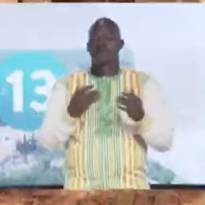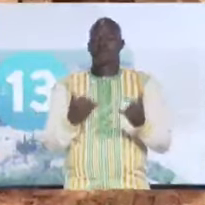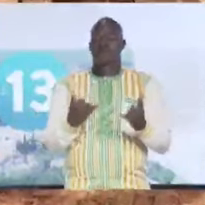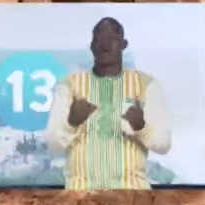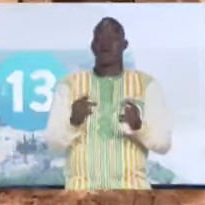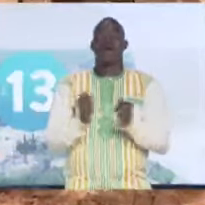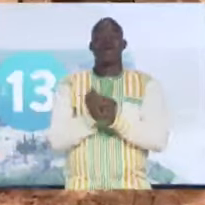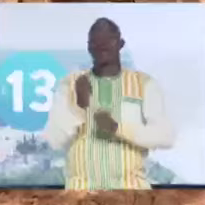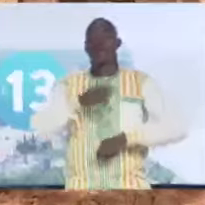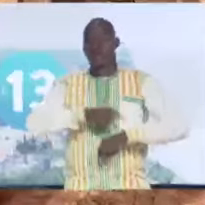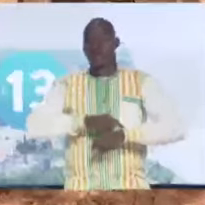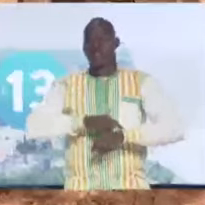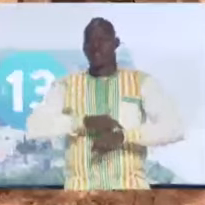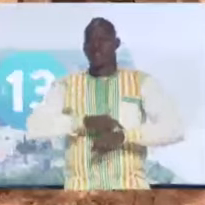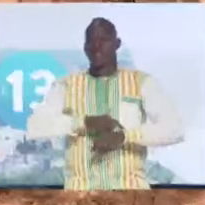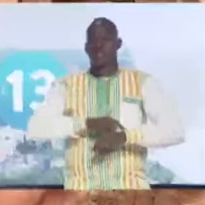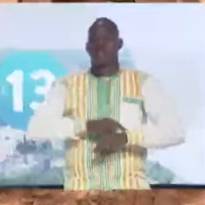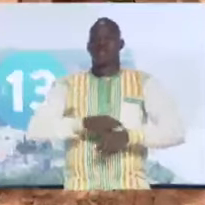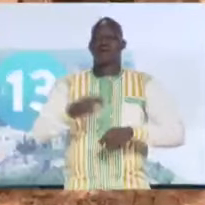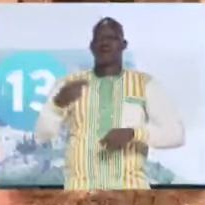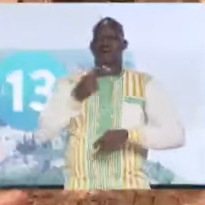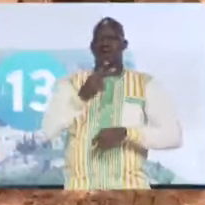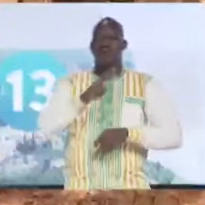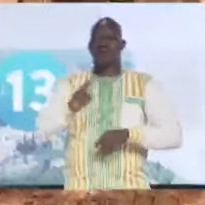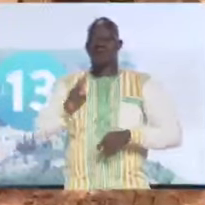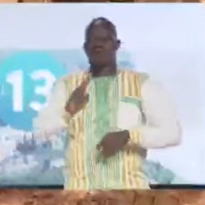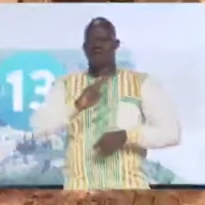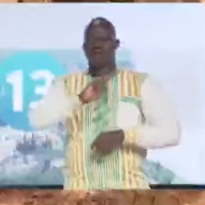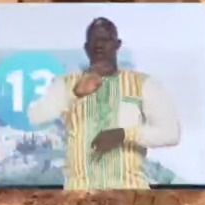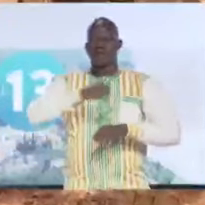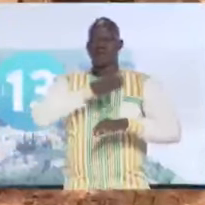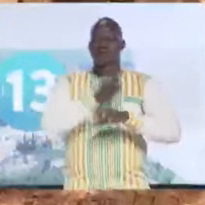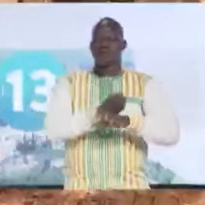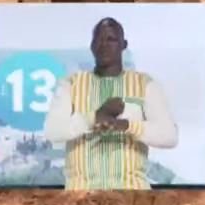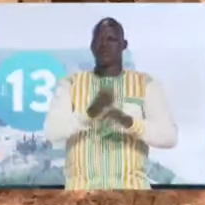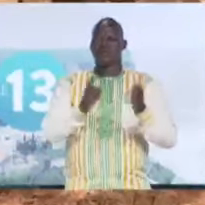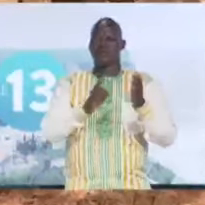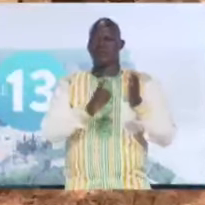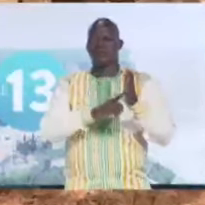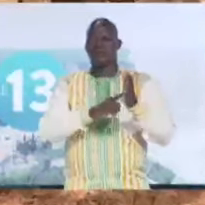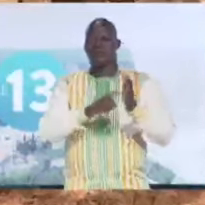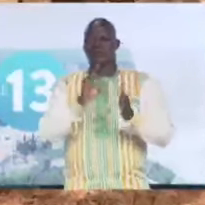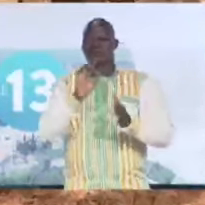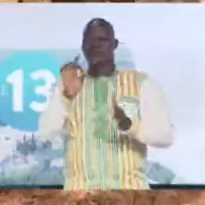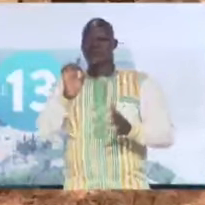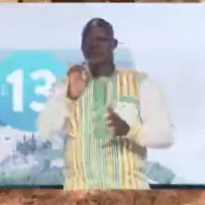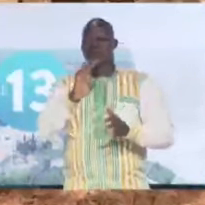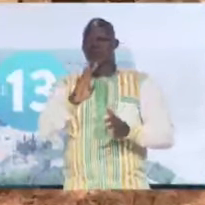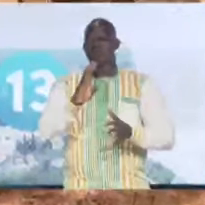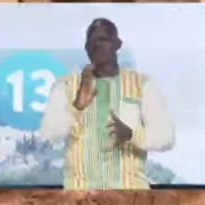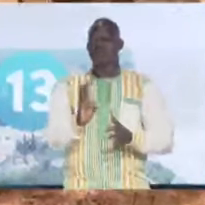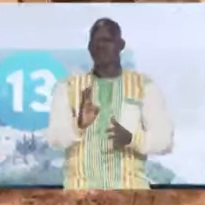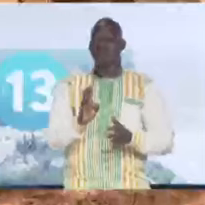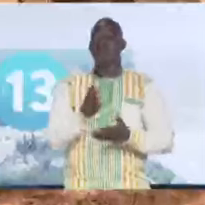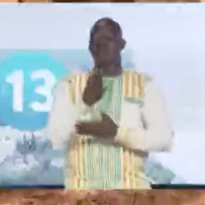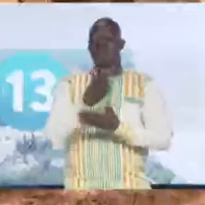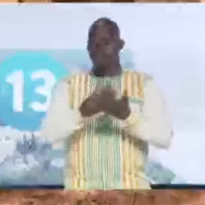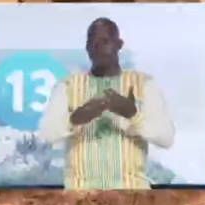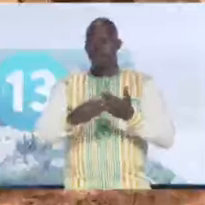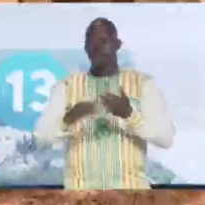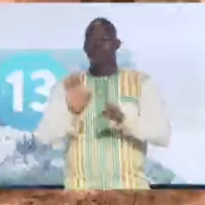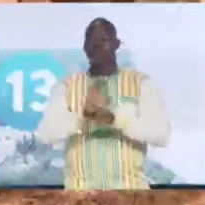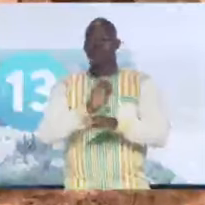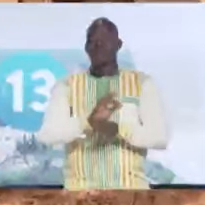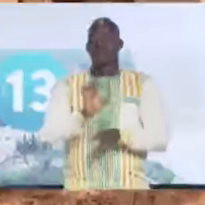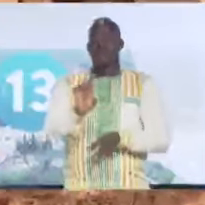temps. Alors, la Haute Volta a été rétablie en ses frontières en 1947. Et cette partie de la Côte d'Ivoire s'est retirée. Donc, le peu